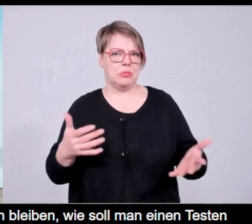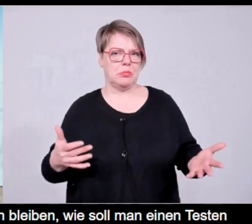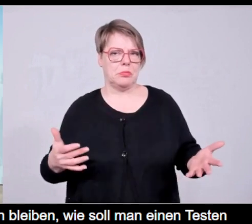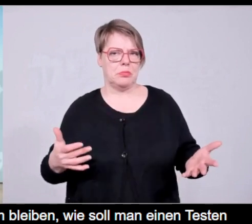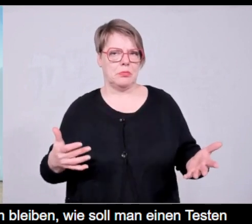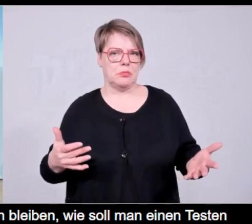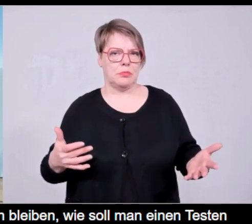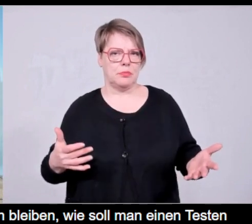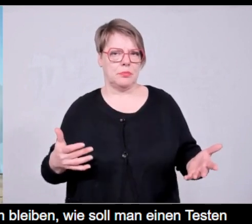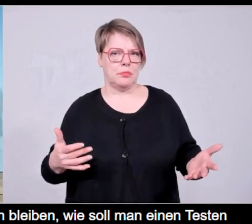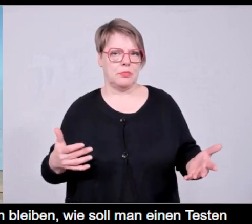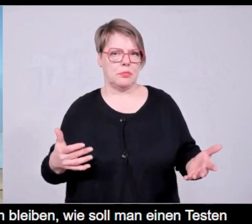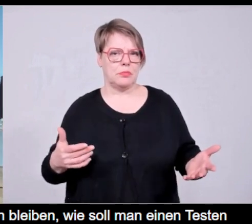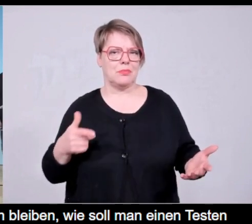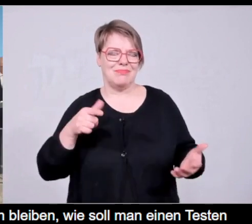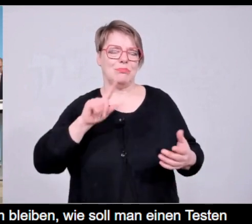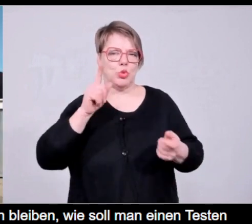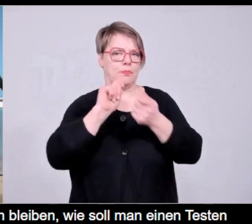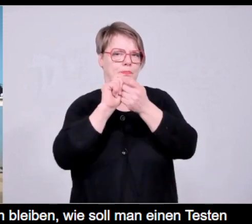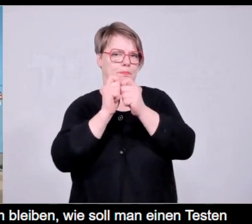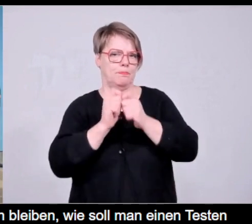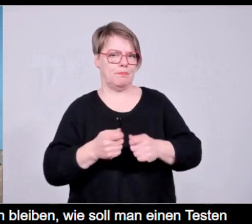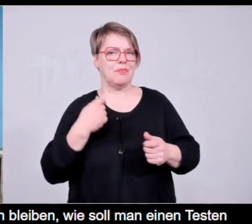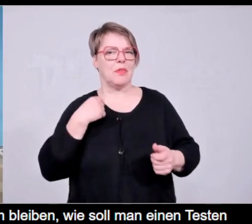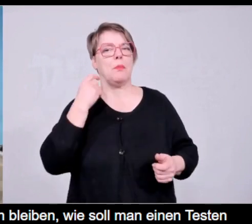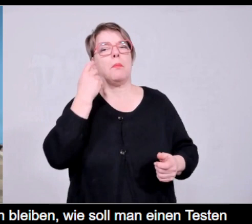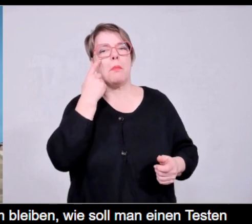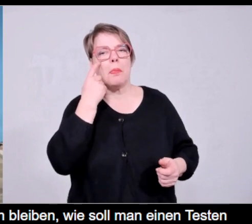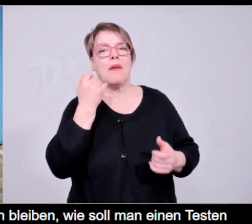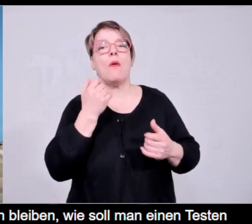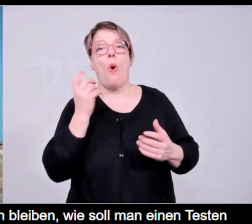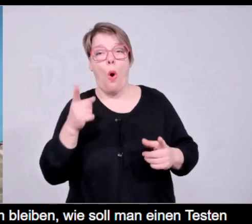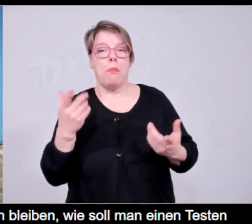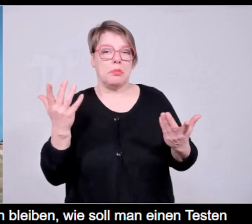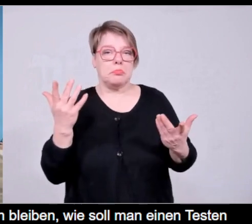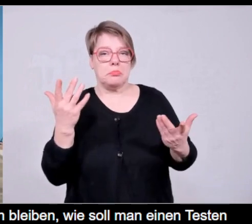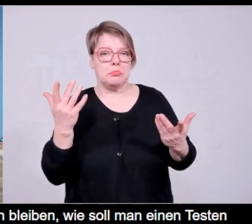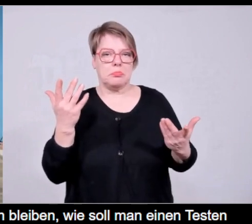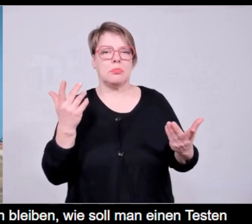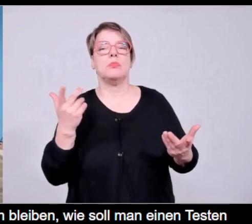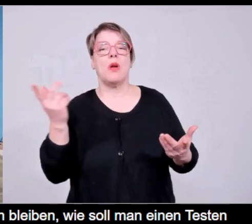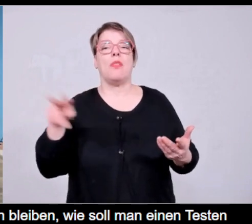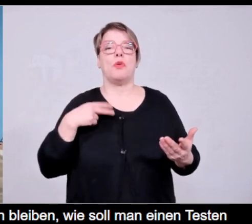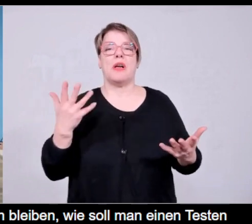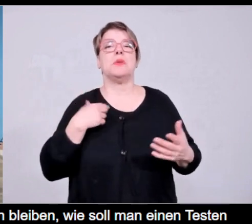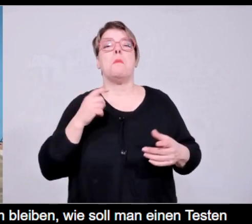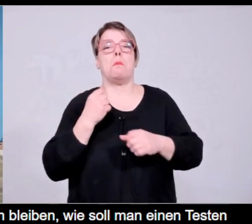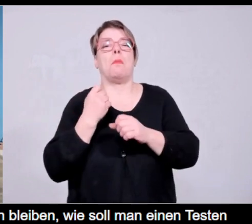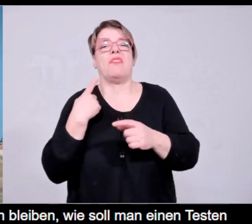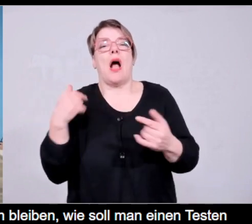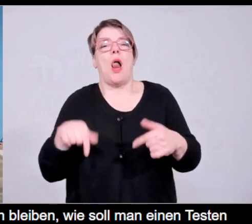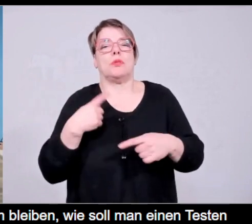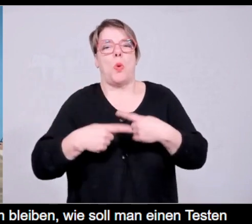dieser Grundsteuergeschichte, wenn Sie sagen, dass es üblich ist, dass zu bestimmten Fristen immer nur 70 Prozent